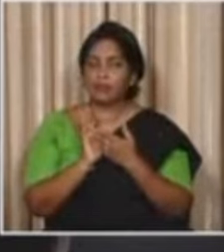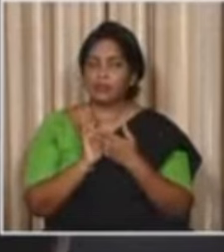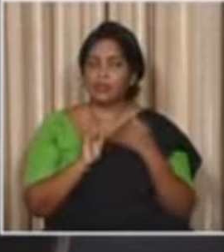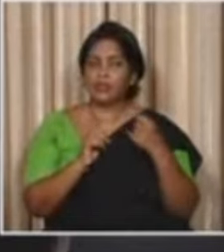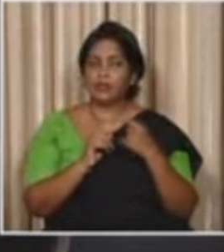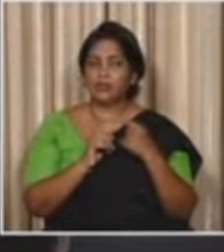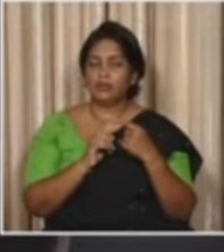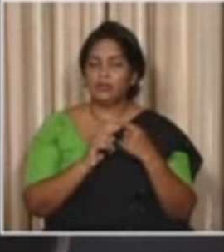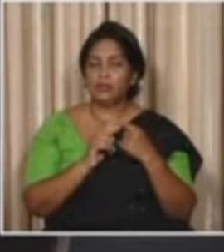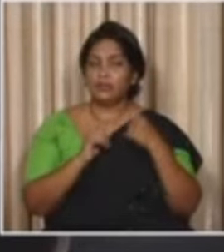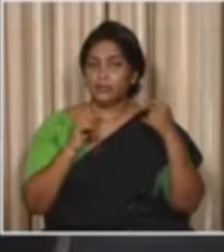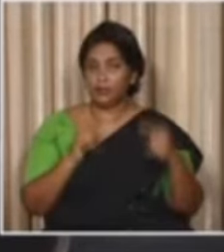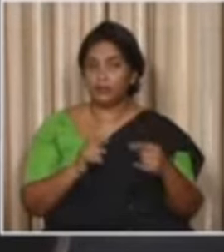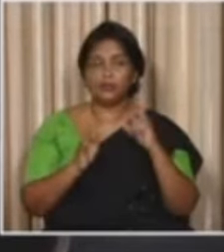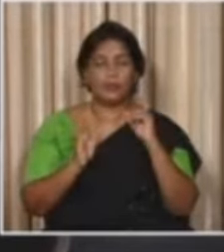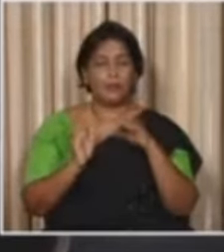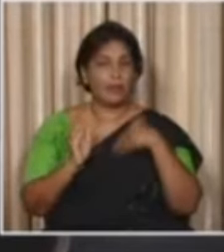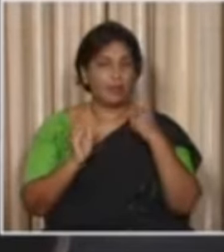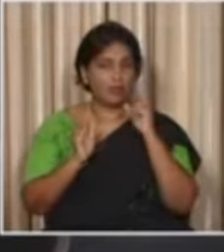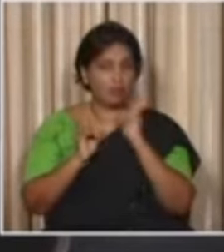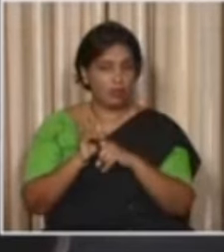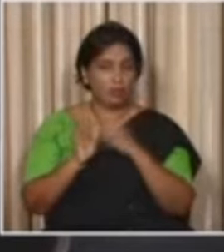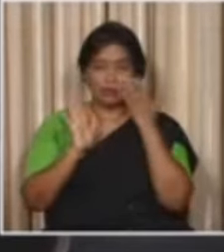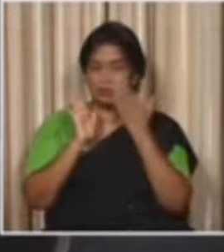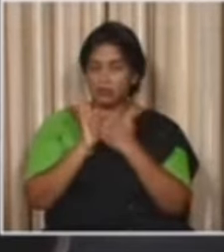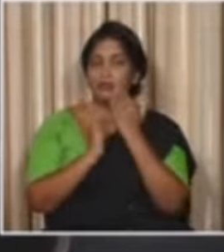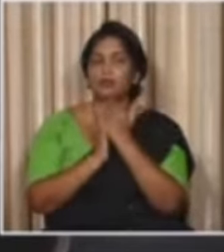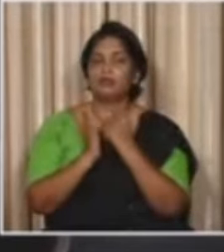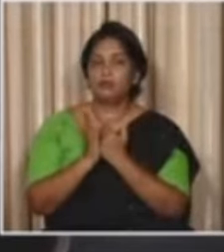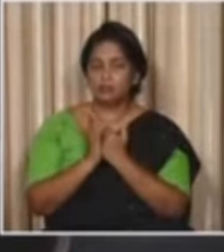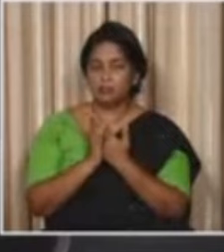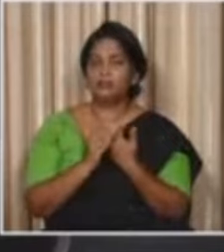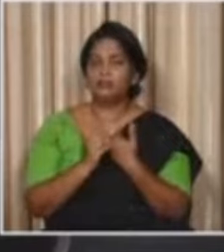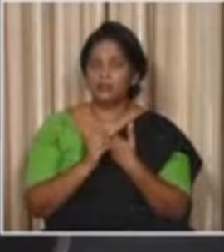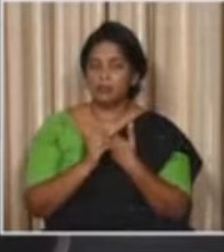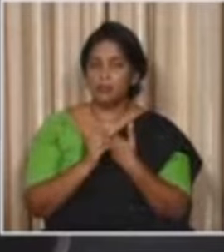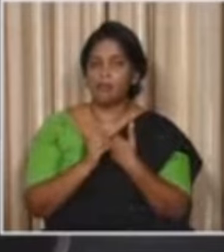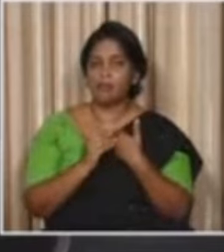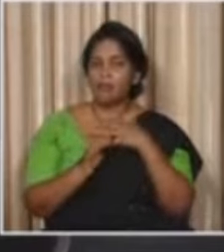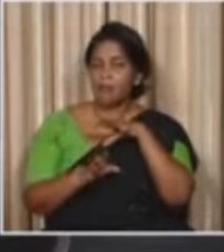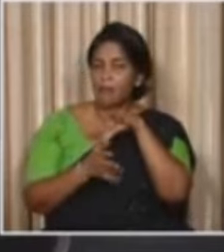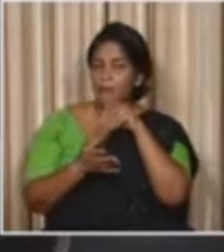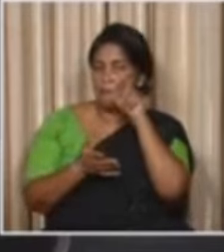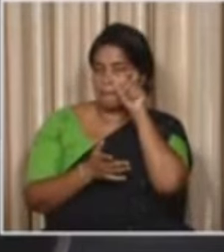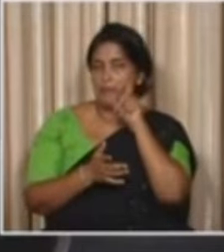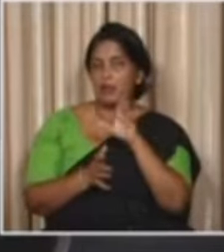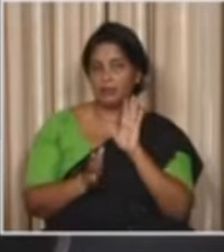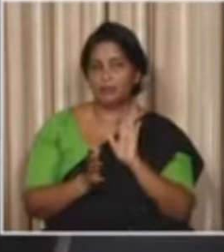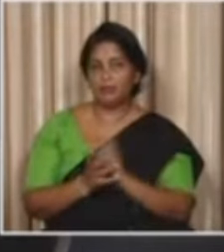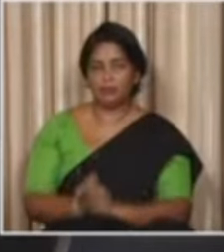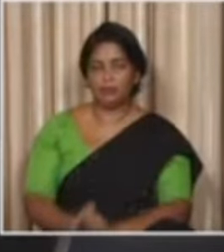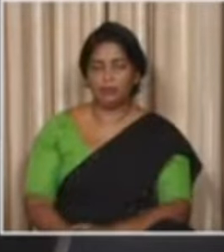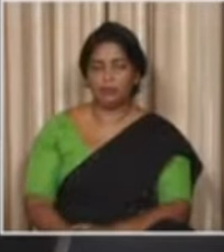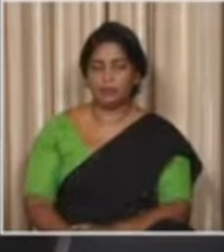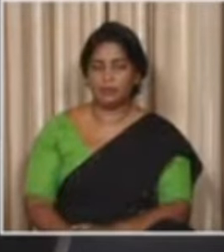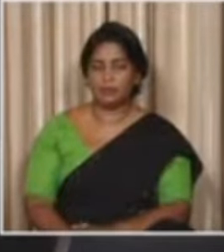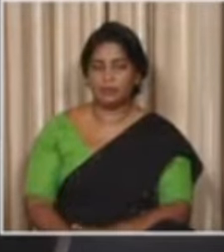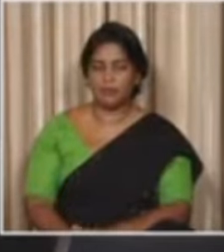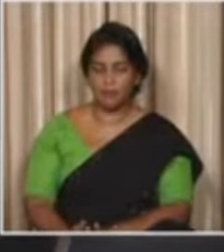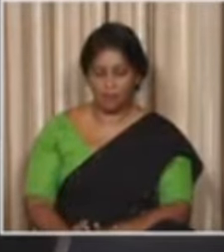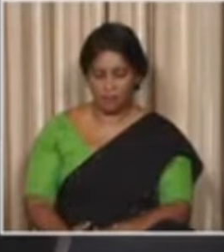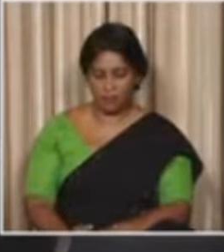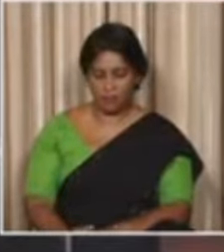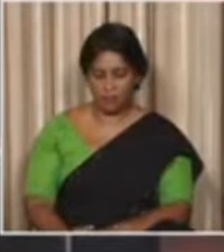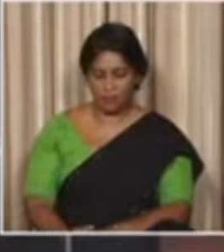විපක්ෂලා මේ විපක්ෂයට සංවිධායකවරයා හැටියට ඔබතුමා පෙන්වා දෙන කරුණොත් මම මේ පරිශීලනය කරන්න බලාපොරොත්තු වෙනවා බොහොම ස්තුතියි බොහොම ස්තුතියි